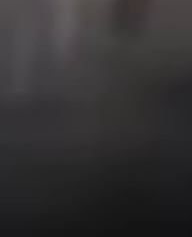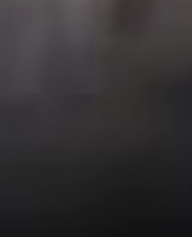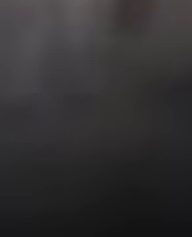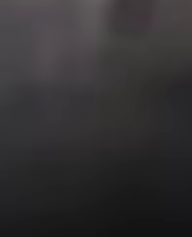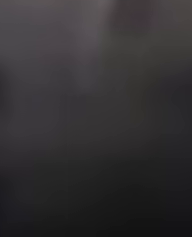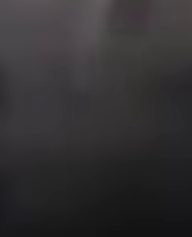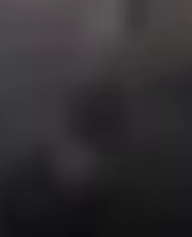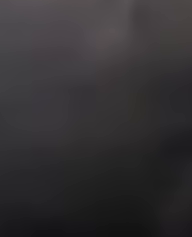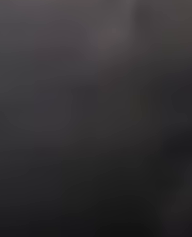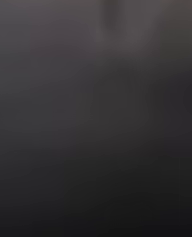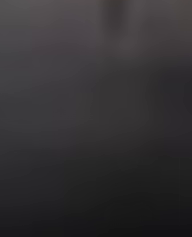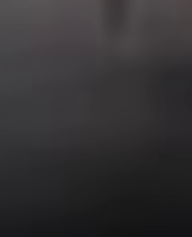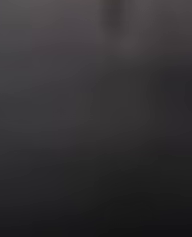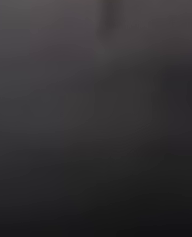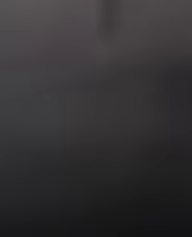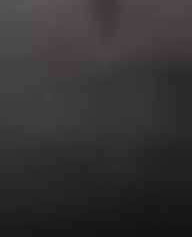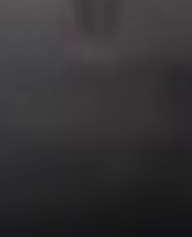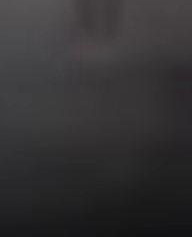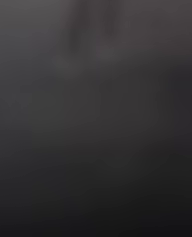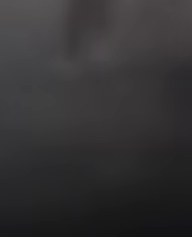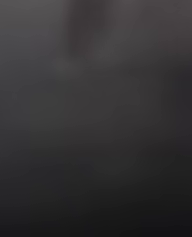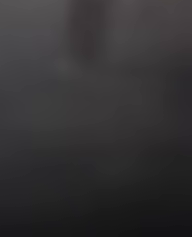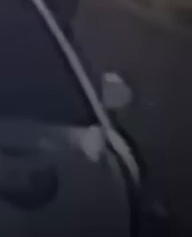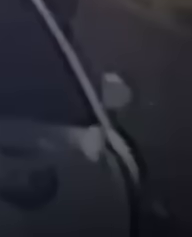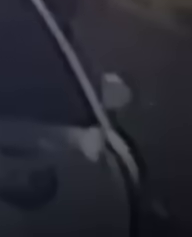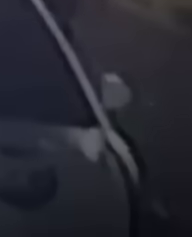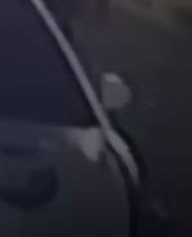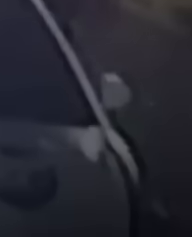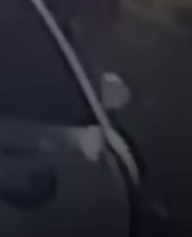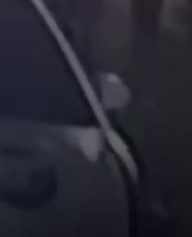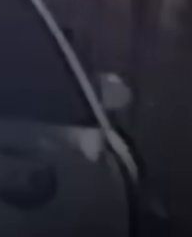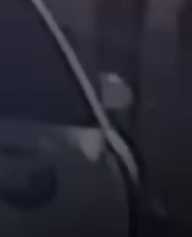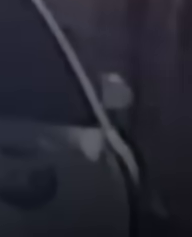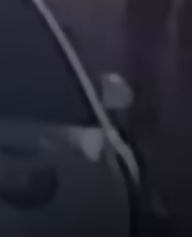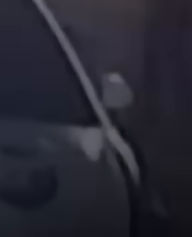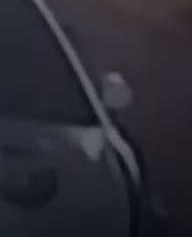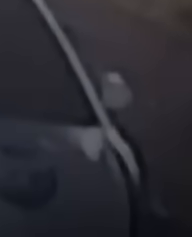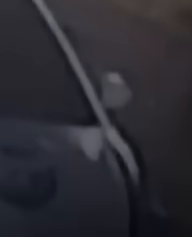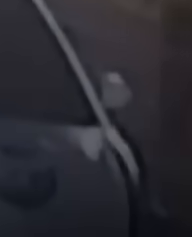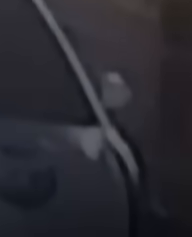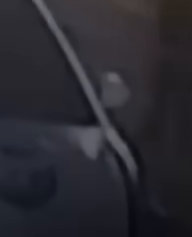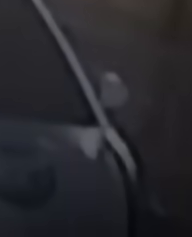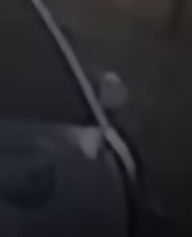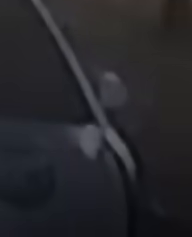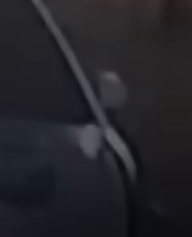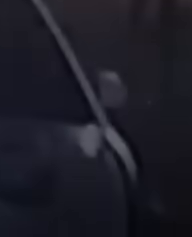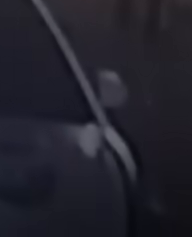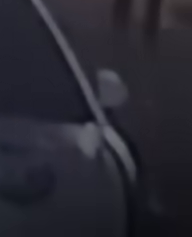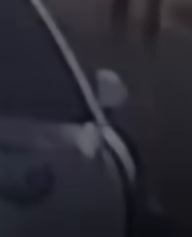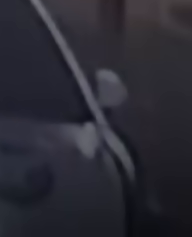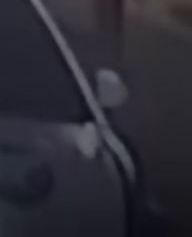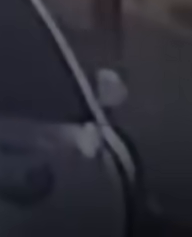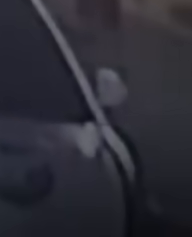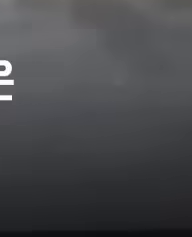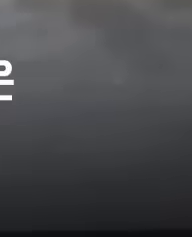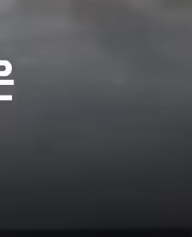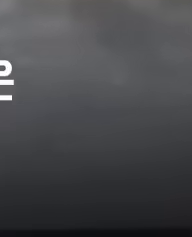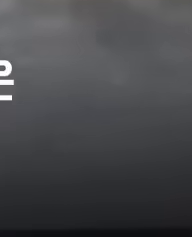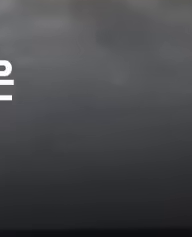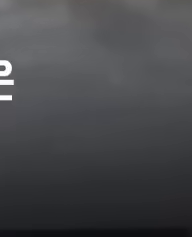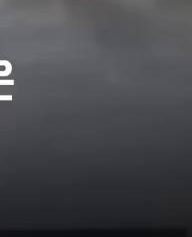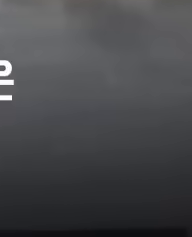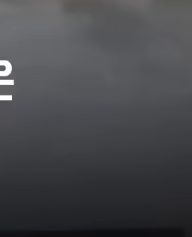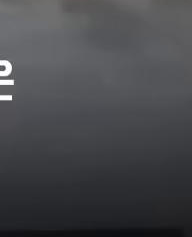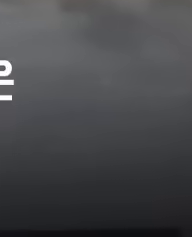부산 연산동 오피스텔 앞에 시민들이 몰려 있습니다. 경찰과 소방이 도로를 막고 에어매트를 설치합니다.